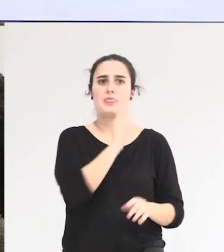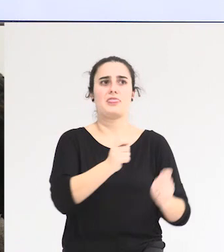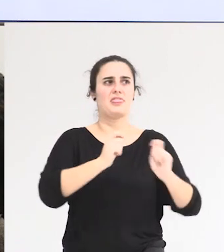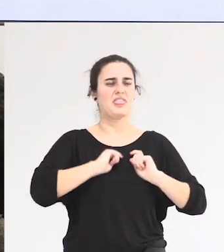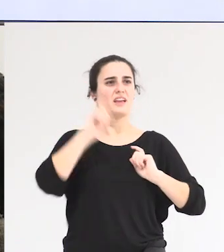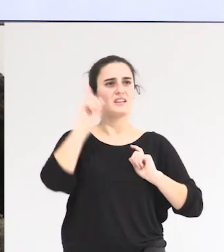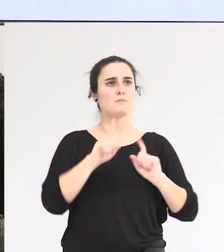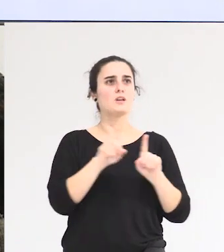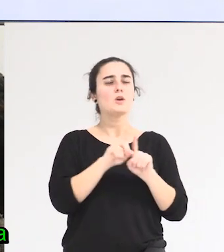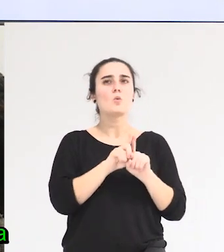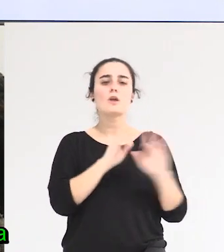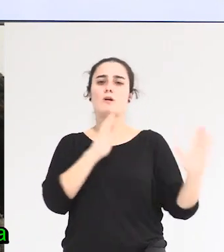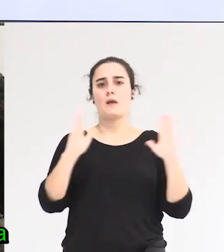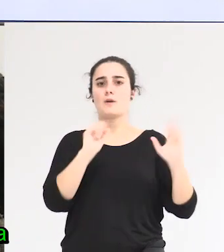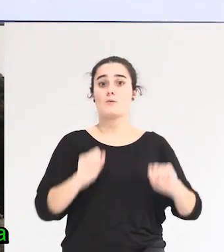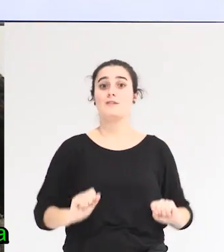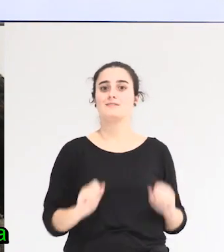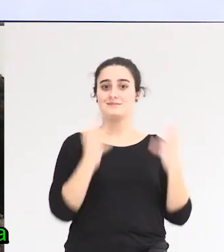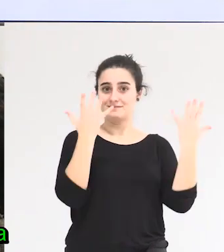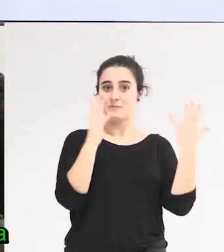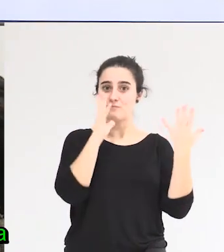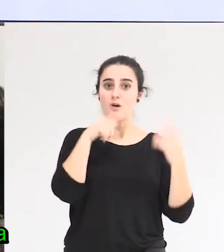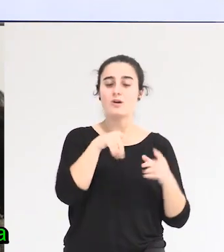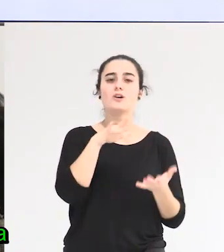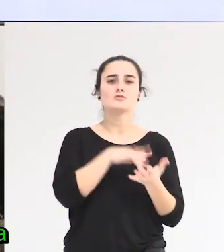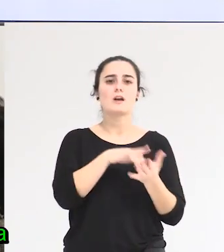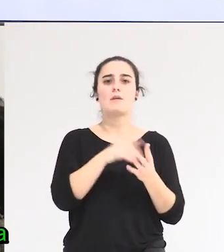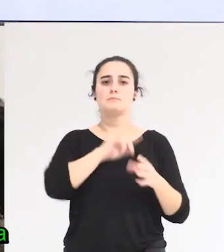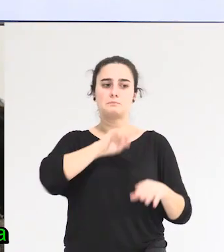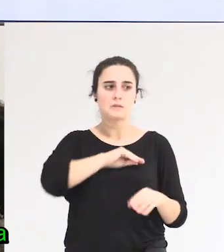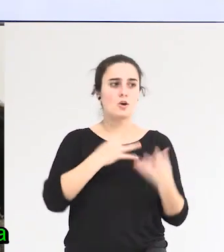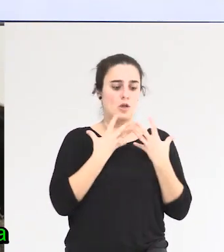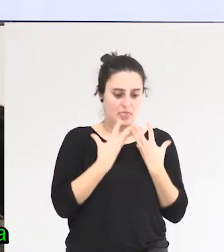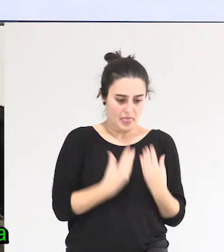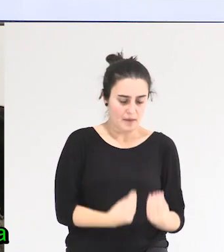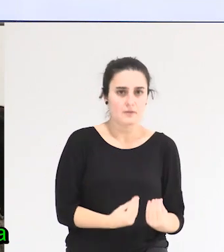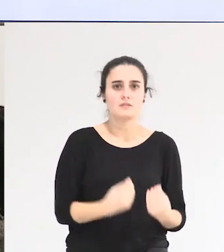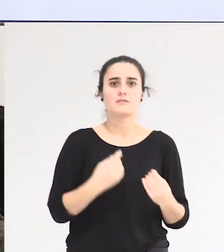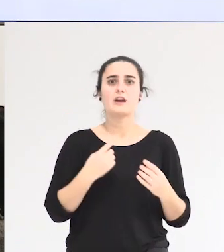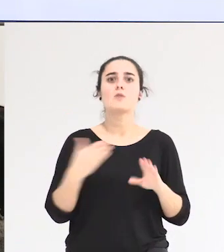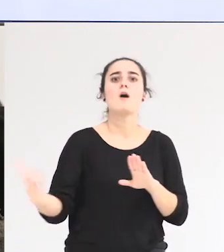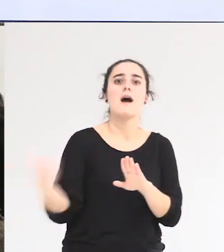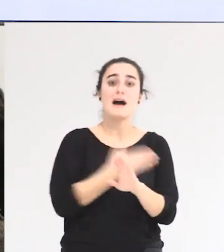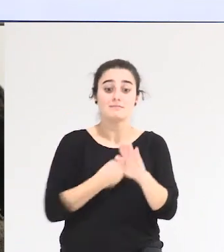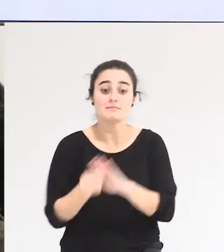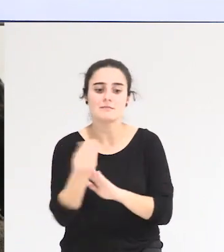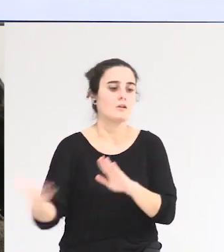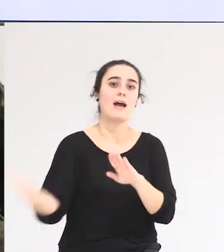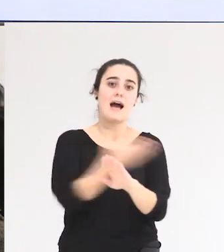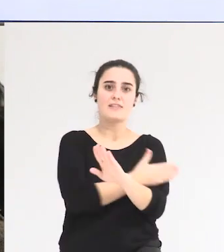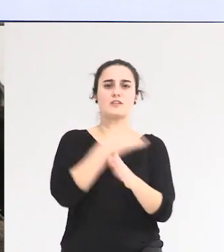baterako salbazioa bezala, ez? Bera zen pertsona bat depresiboa eta ja bere buruaz beste egitea saiatu zena, beste